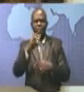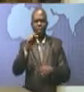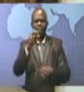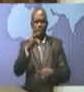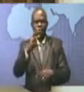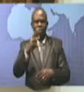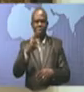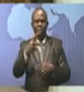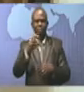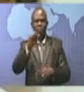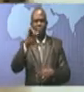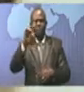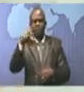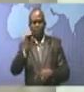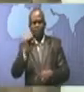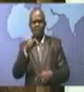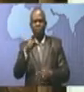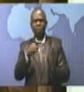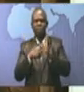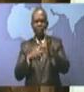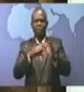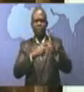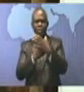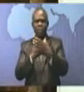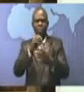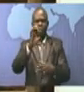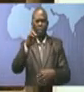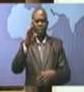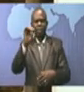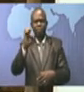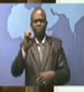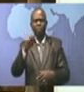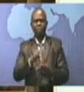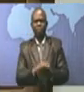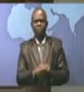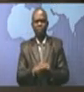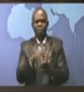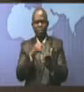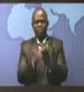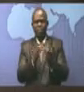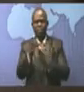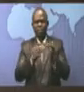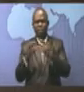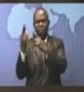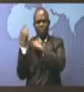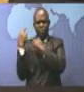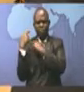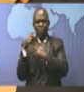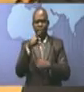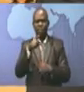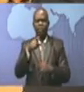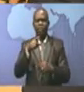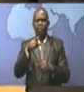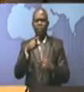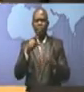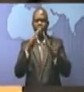prendre plus sur la culture cubaine. Ils sont conservés, affirment les responsables de ce musée qui